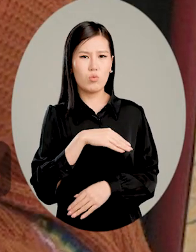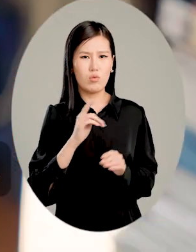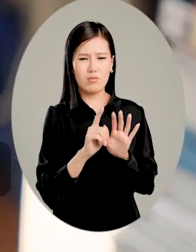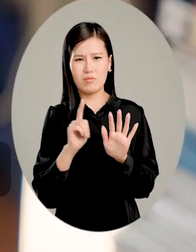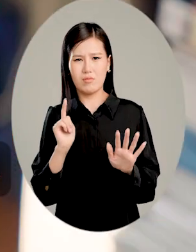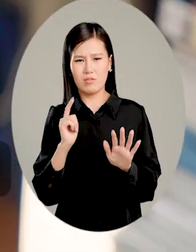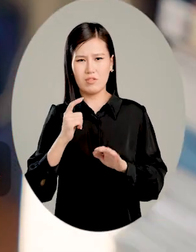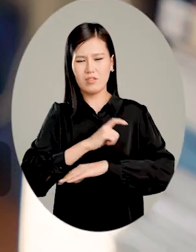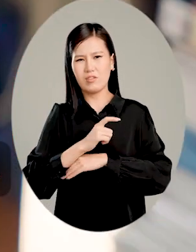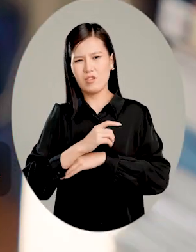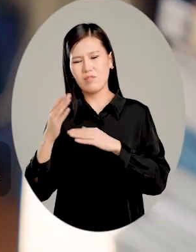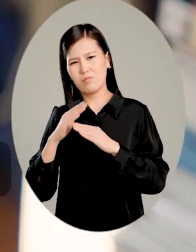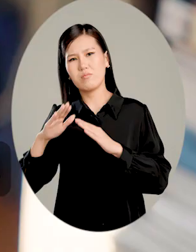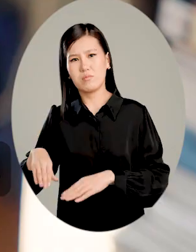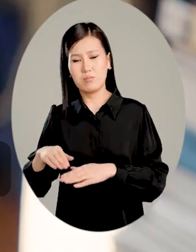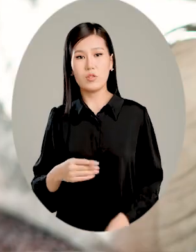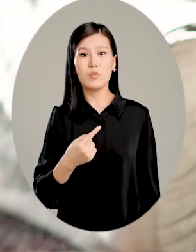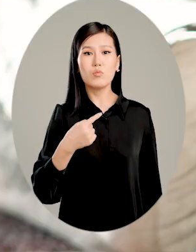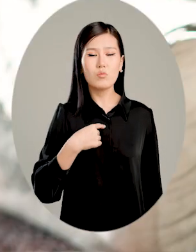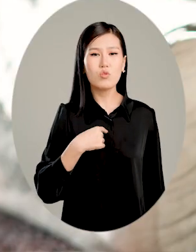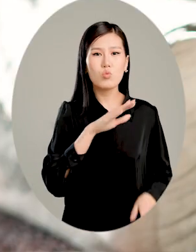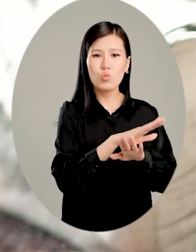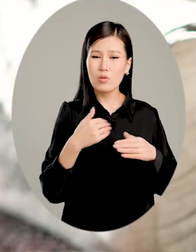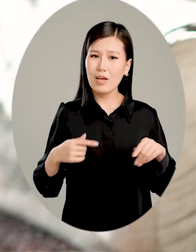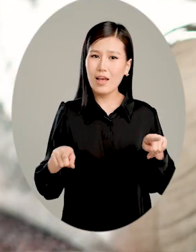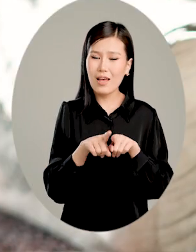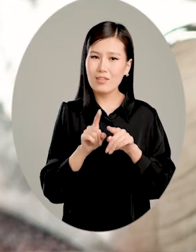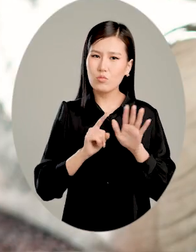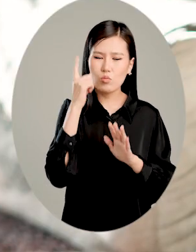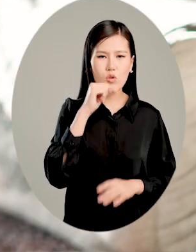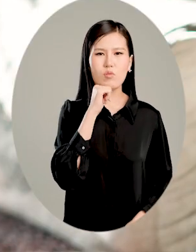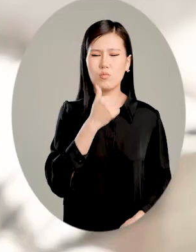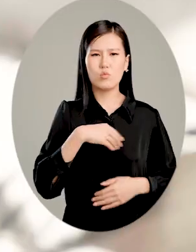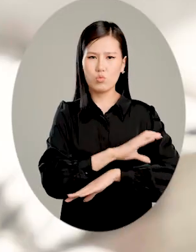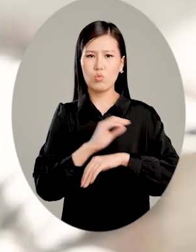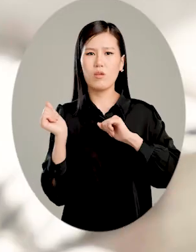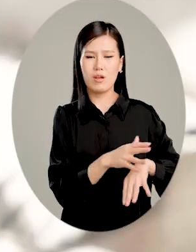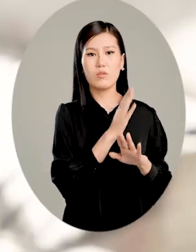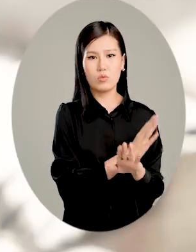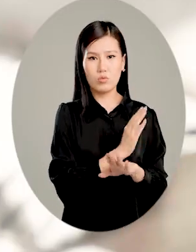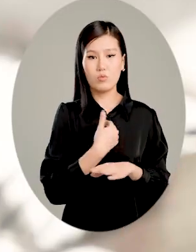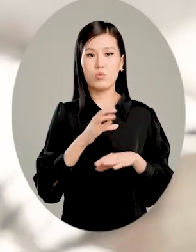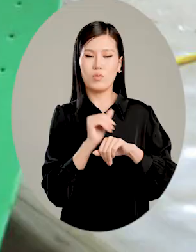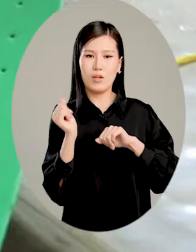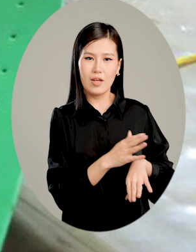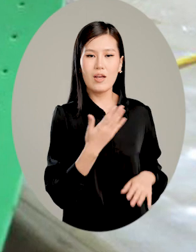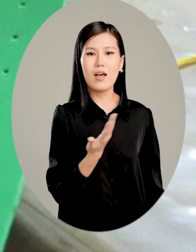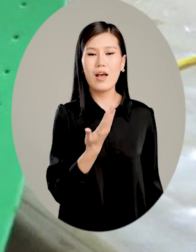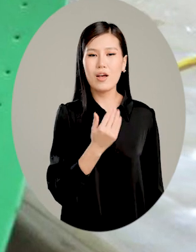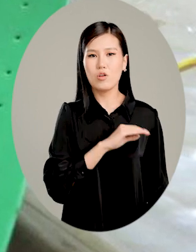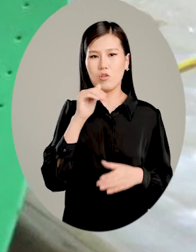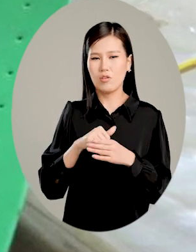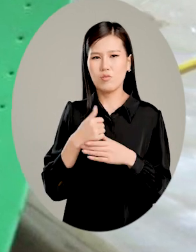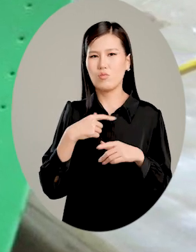өөрөө ч нэг явахгүй гэдээ дундуур нь цосордаад би ер нь бустаас өөр юм байна. Тэ сургалтаа орхисон.